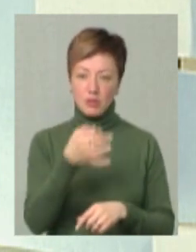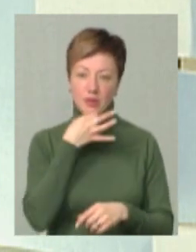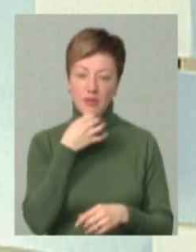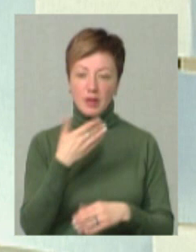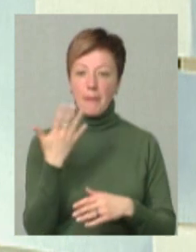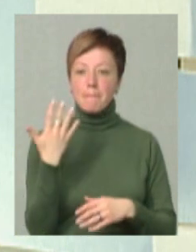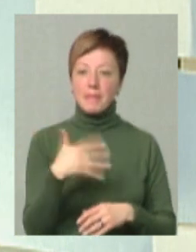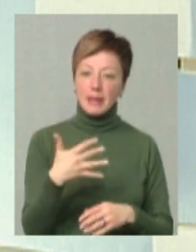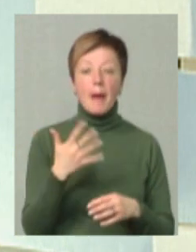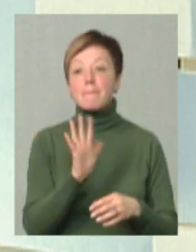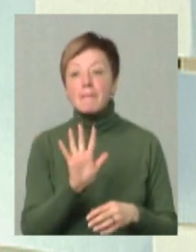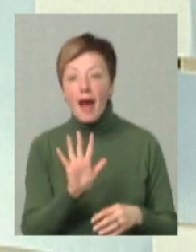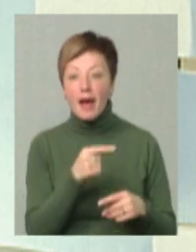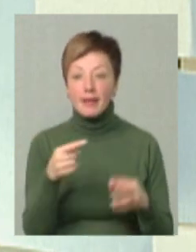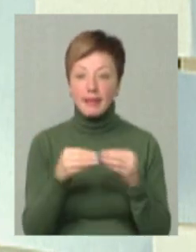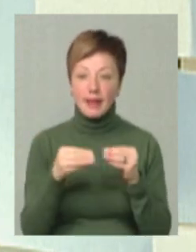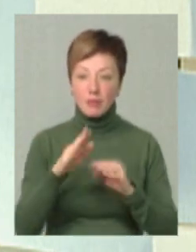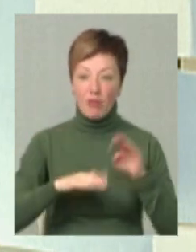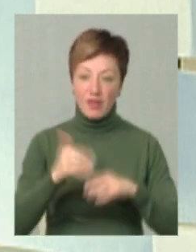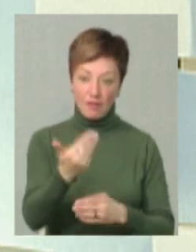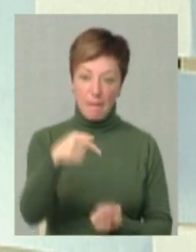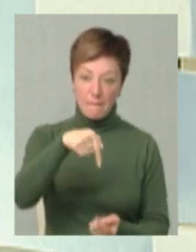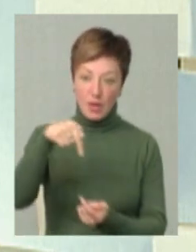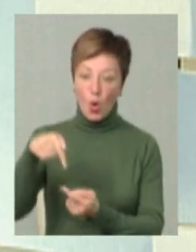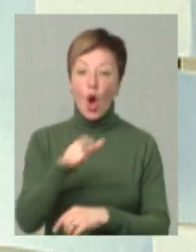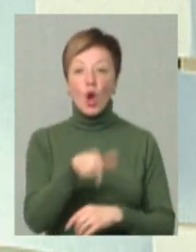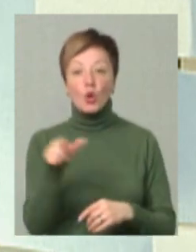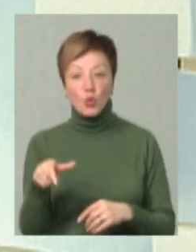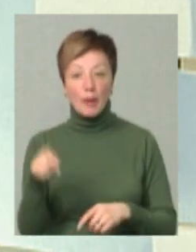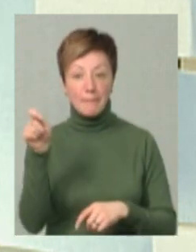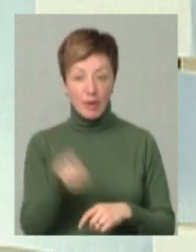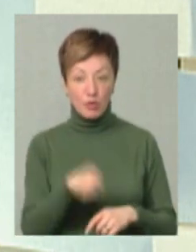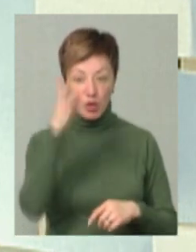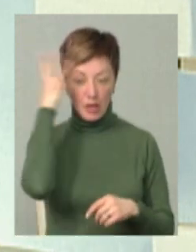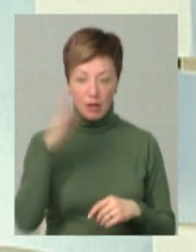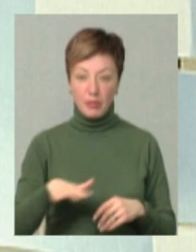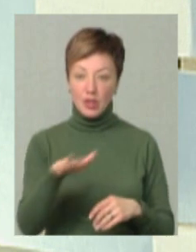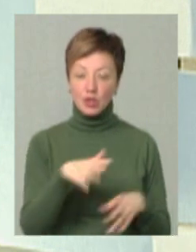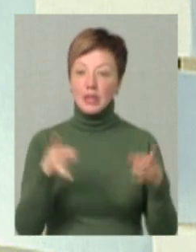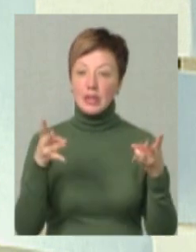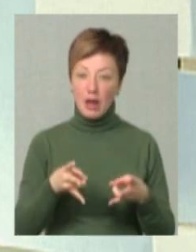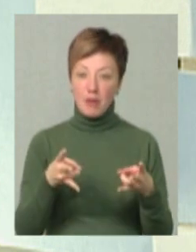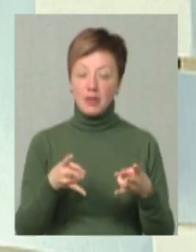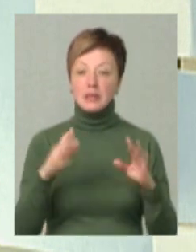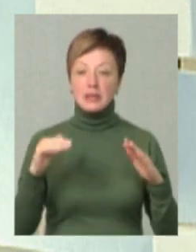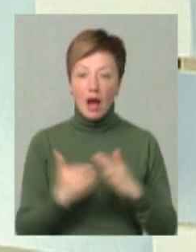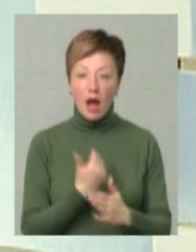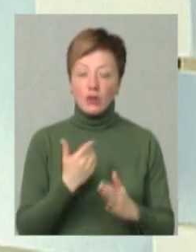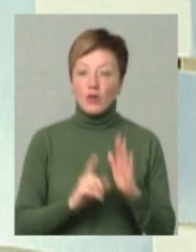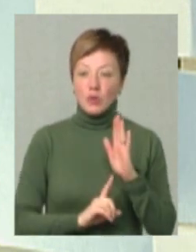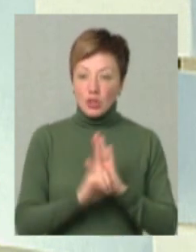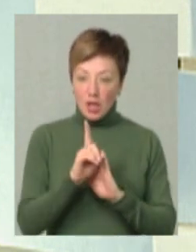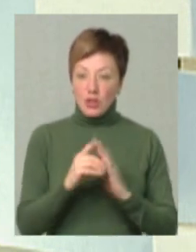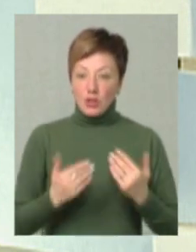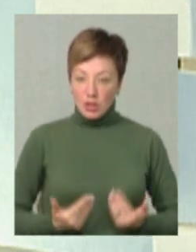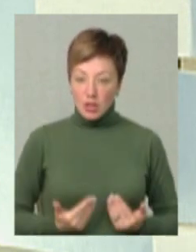привабливих 5-10 професій, 5-10 професій. І люди, які прибули сюди на Хмельниччину, яким треба заново запускати всі